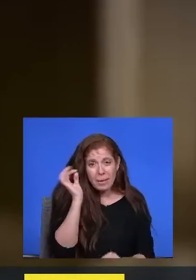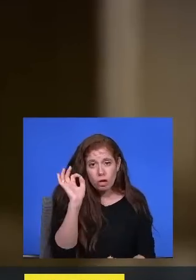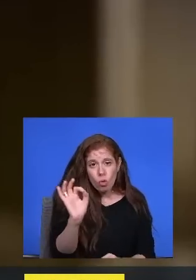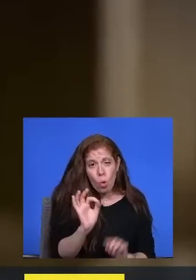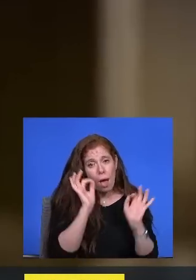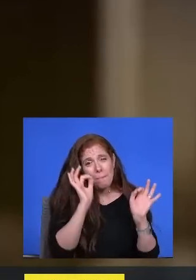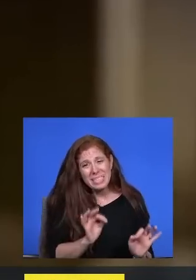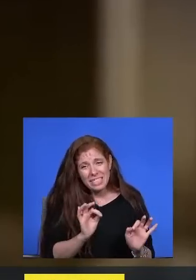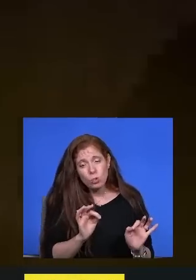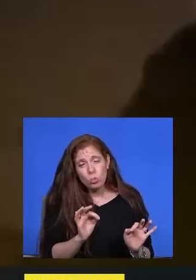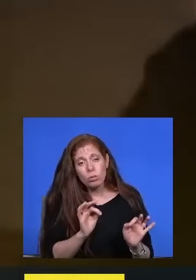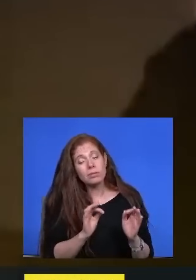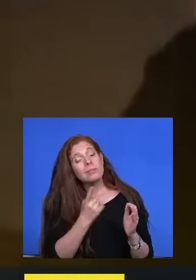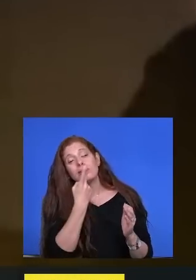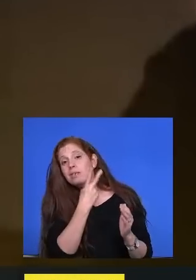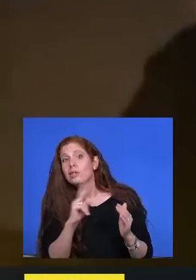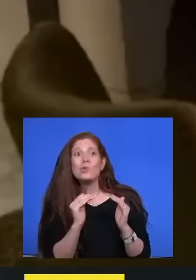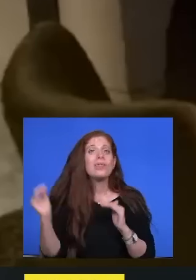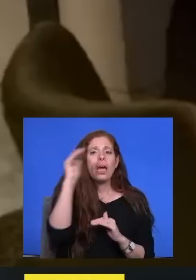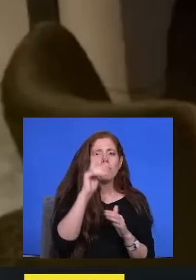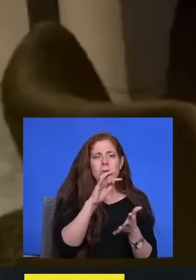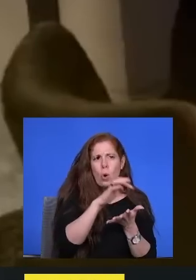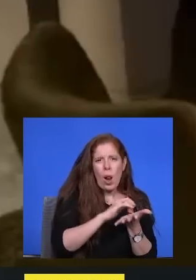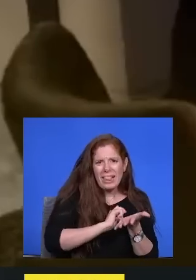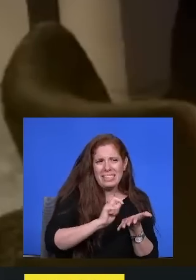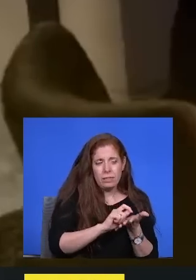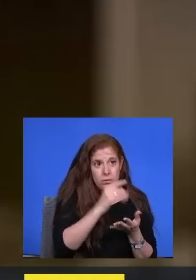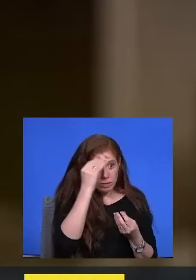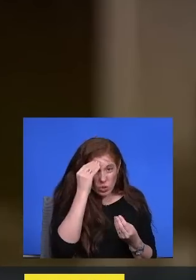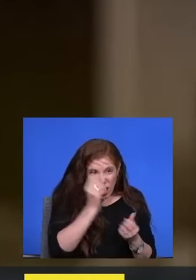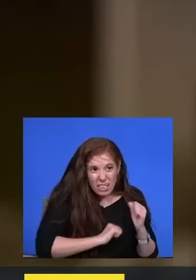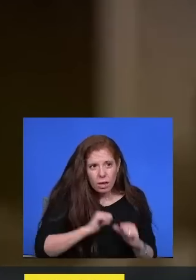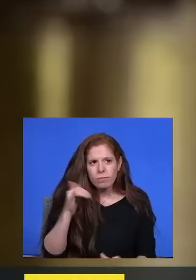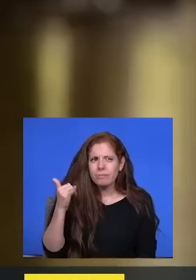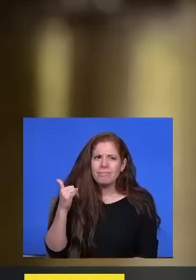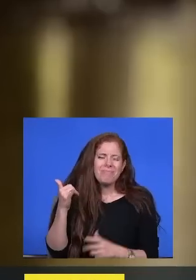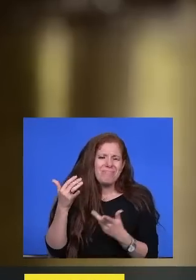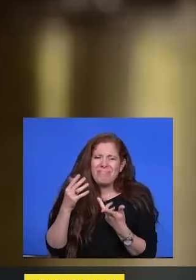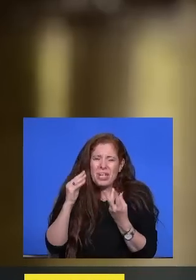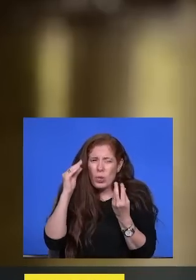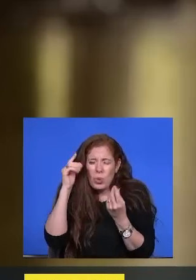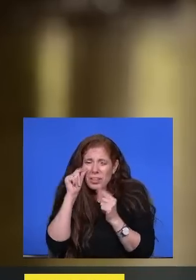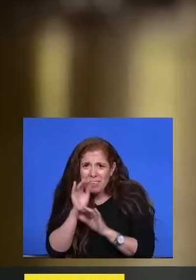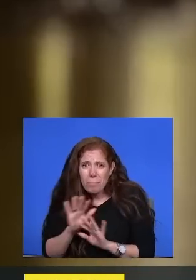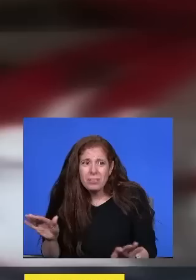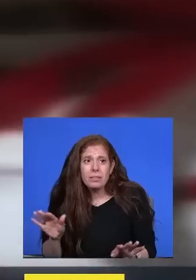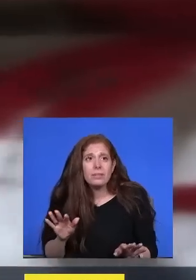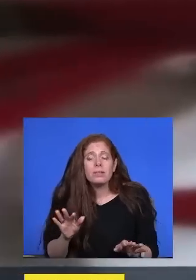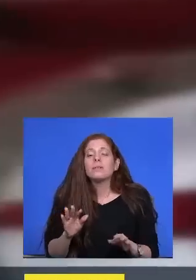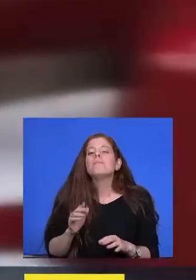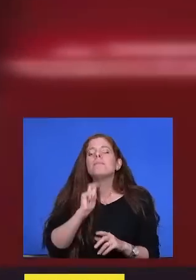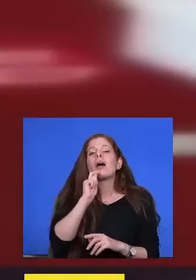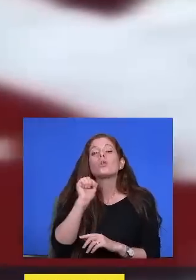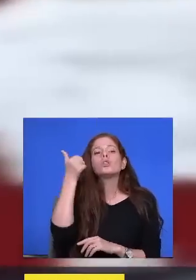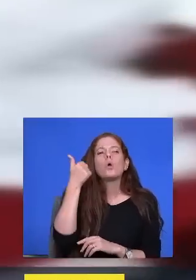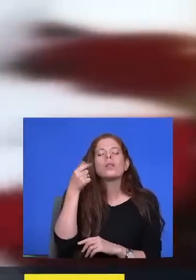המציאות התעלתה על כל תסריט. Do you remember the pain? Oh, all of it. Yeah, I was awake through every moment. בראיון ראשון מאז התאונה, סיפר רנר